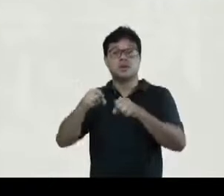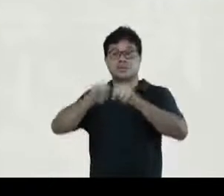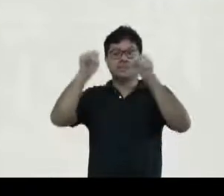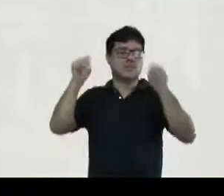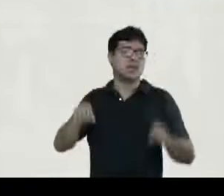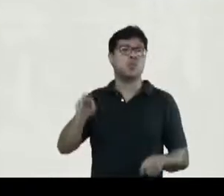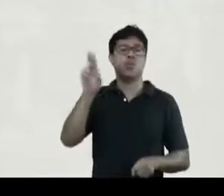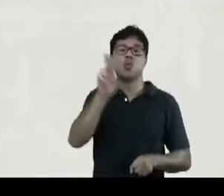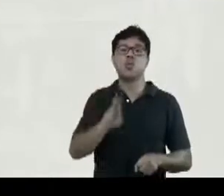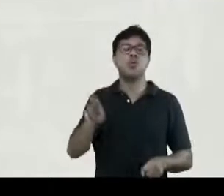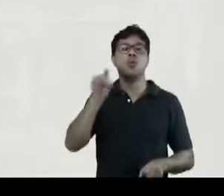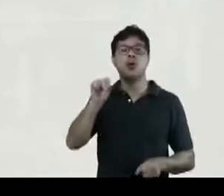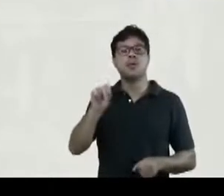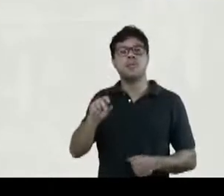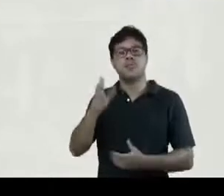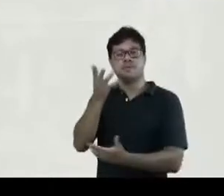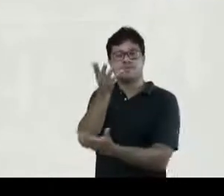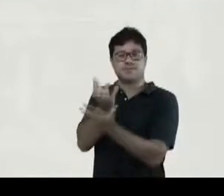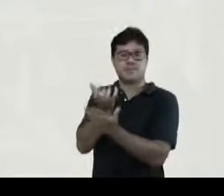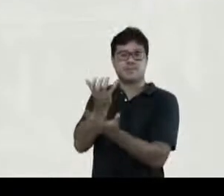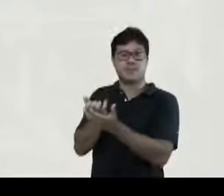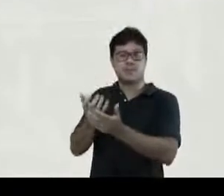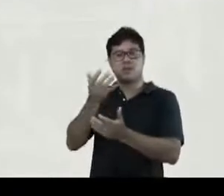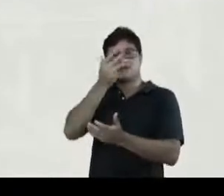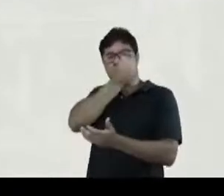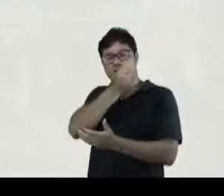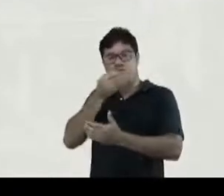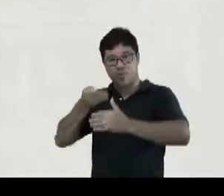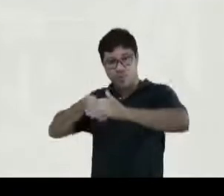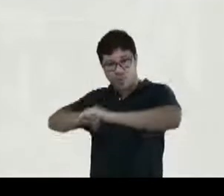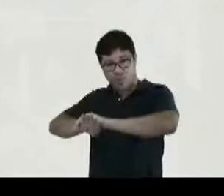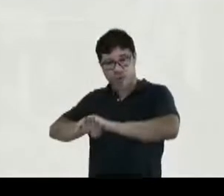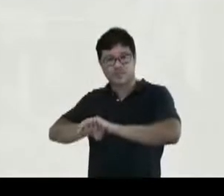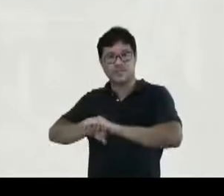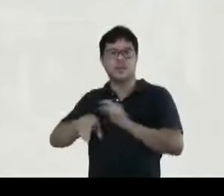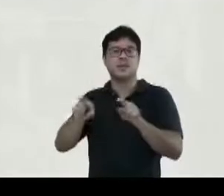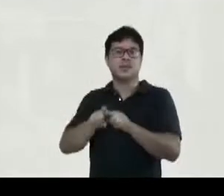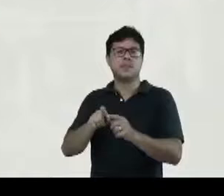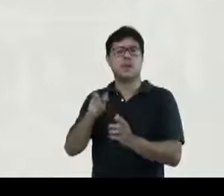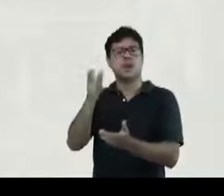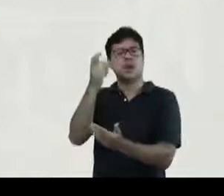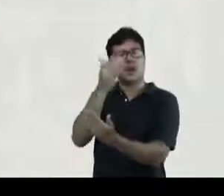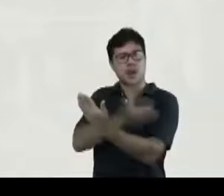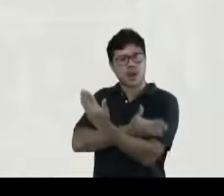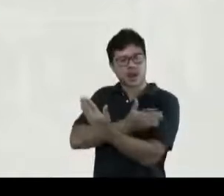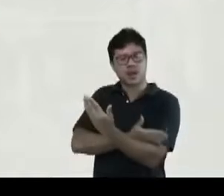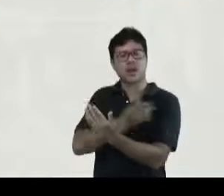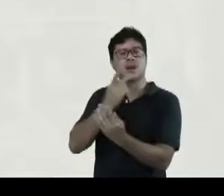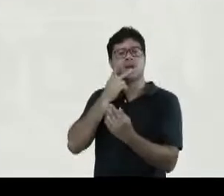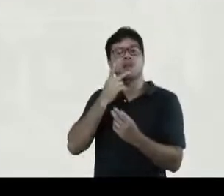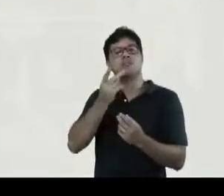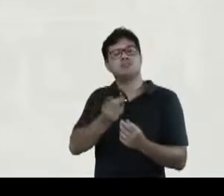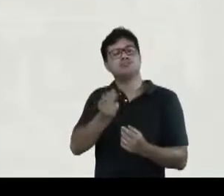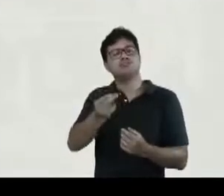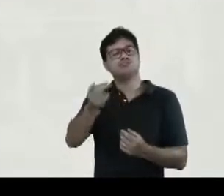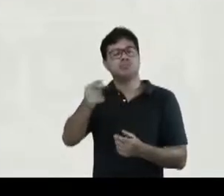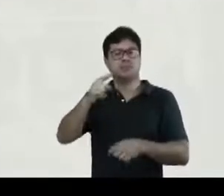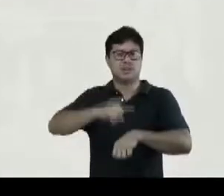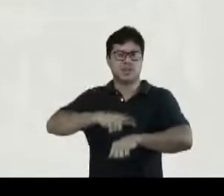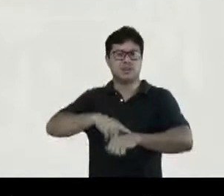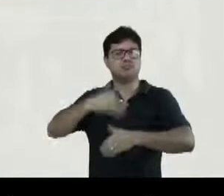damit der Langzeitarchivierung lebendiger Daten. Kleine, lokale Systeme